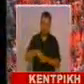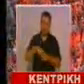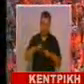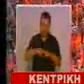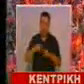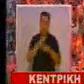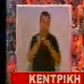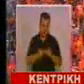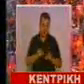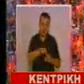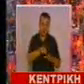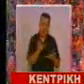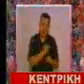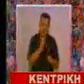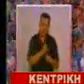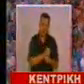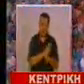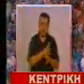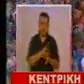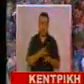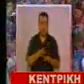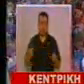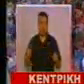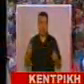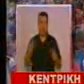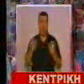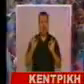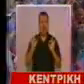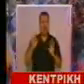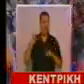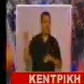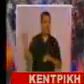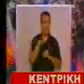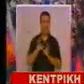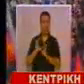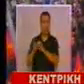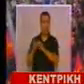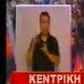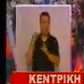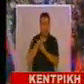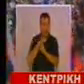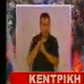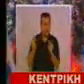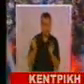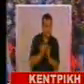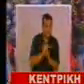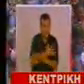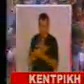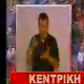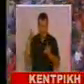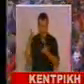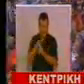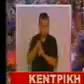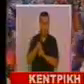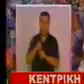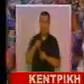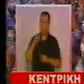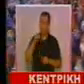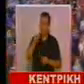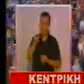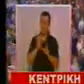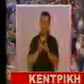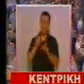Από κανέναν αγώνα, μικρότερο ή μεγαλύτερο, το Κομμουνιστικό Κόμμα Ελλάδας δεν έλειψε και κανείς δεν μπορεί να ισχυριστεί κάτι